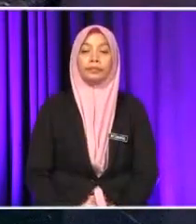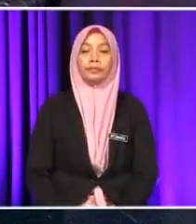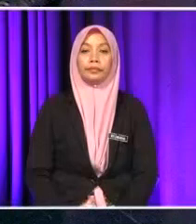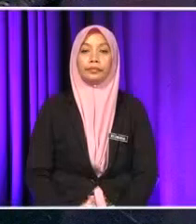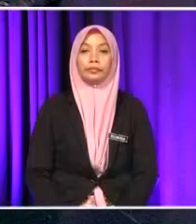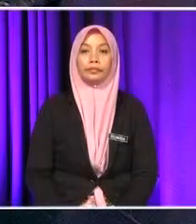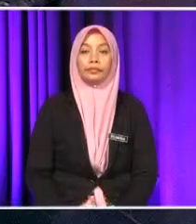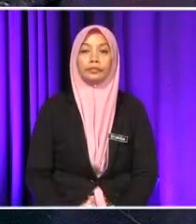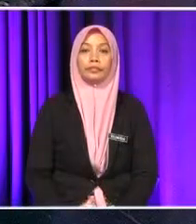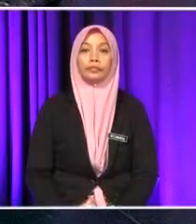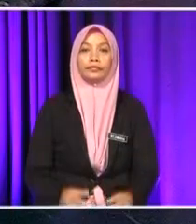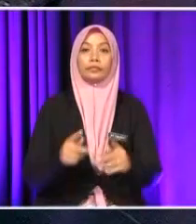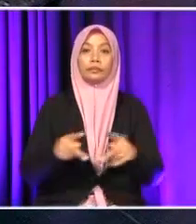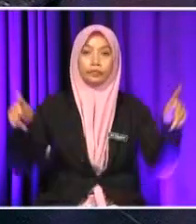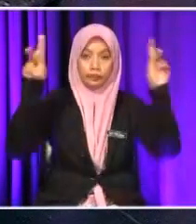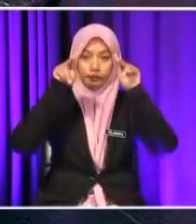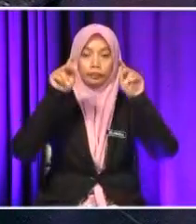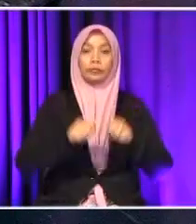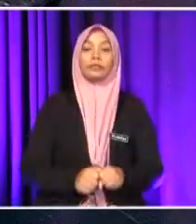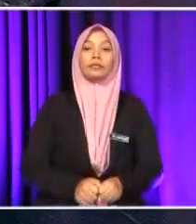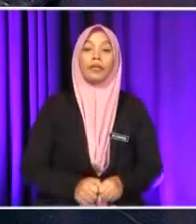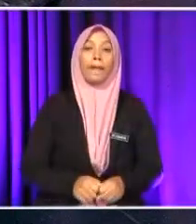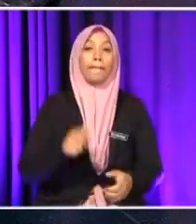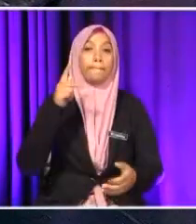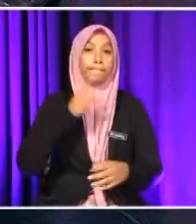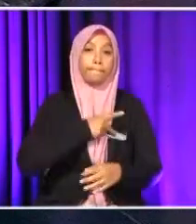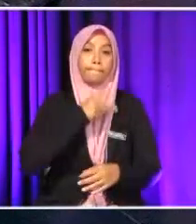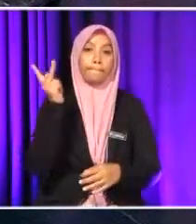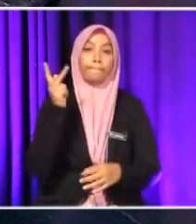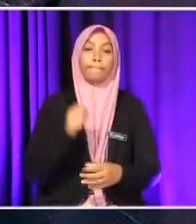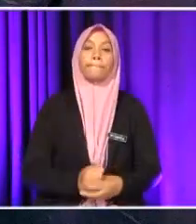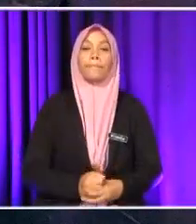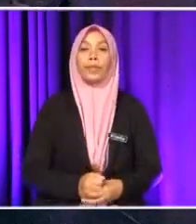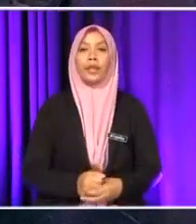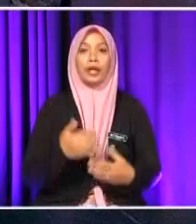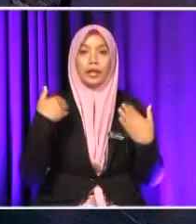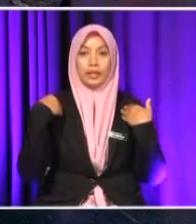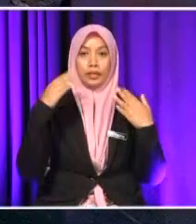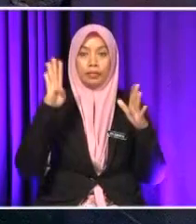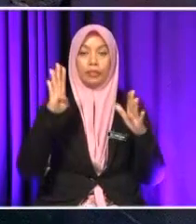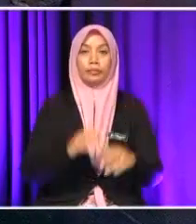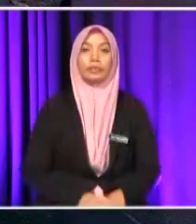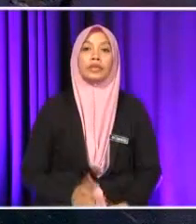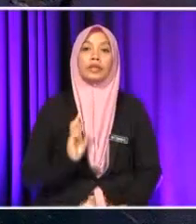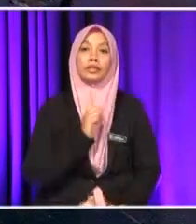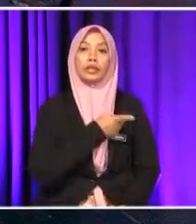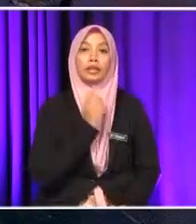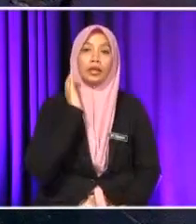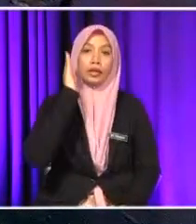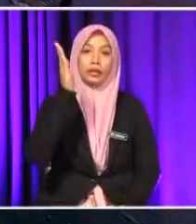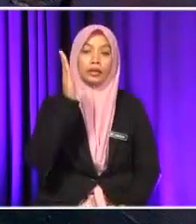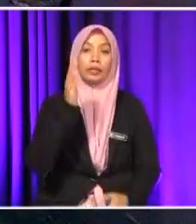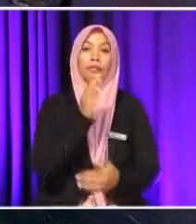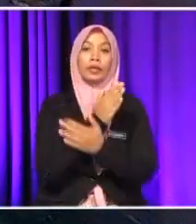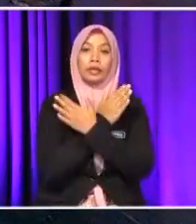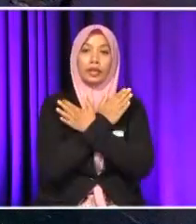kepentingan pengeluaran. Ada empat di situ, betul Cikgu Hafiz? Ya, betul. Okey, baik. Jadi kita nak berhenti rehat dulu. Pada anda